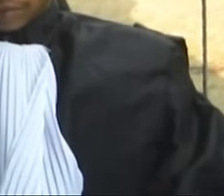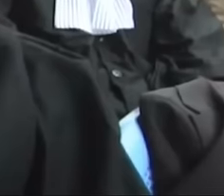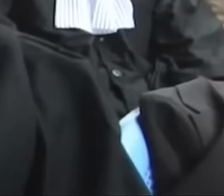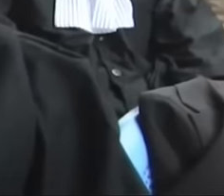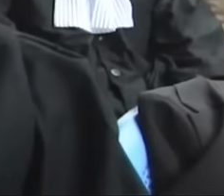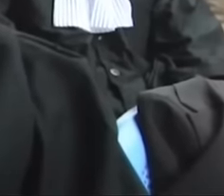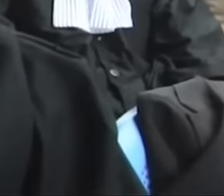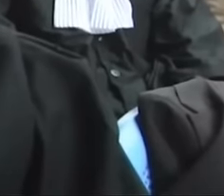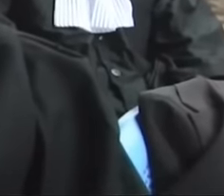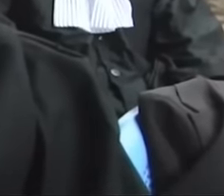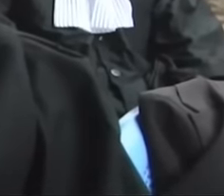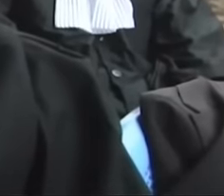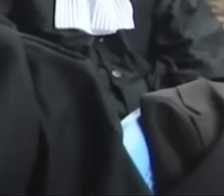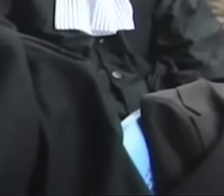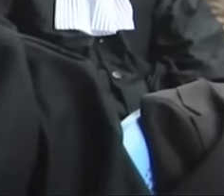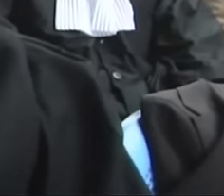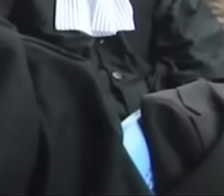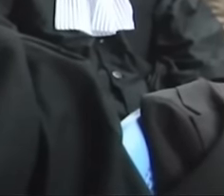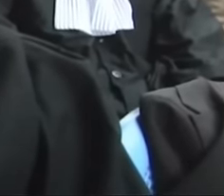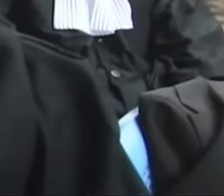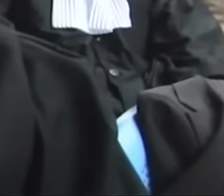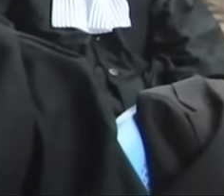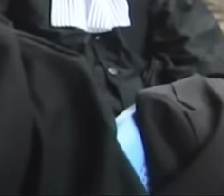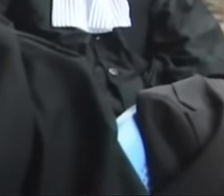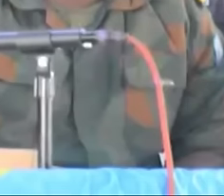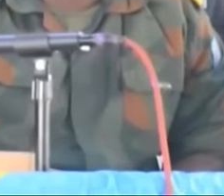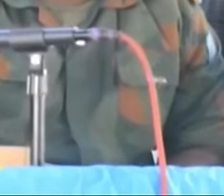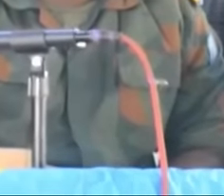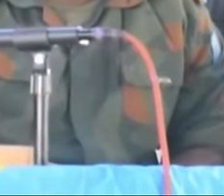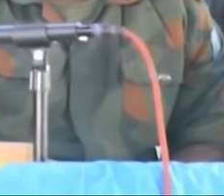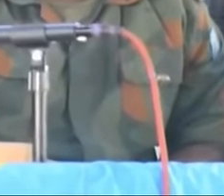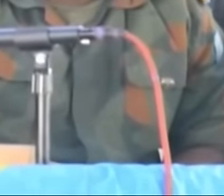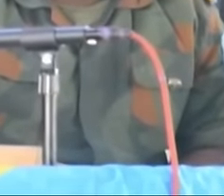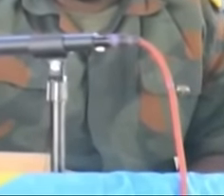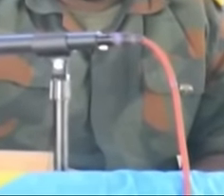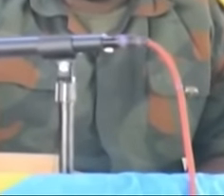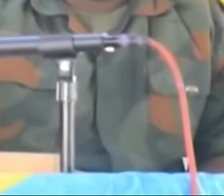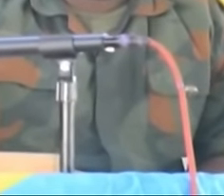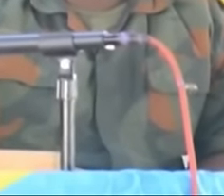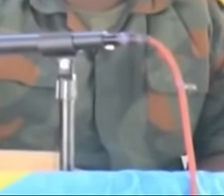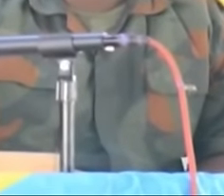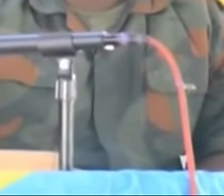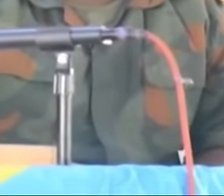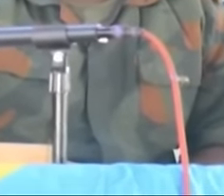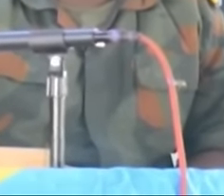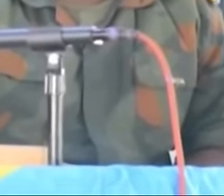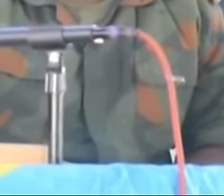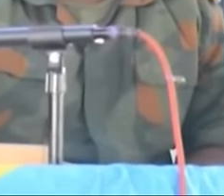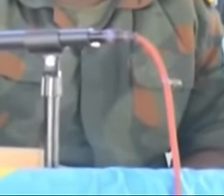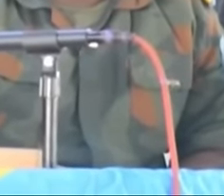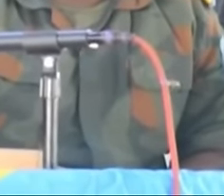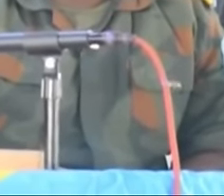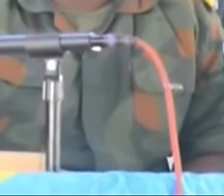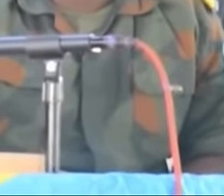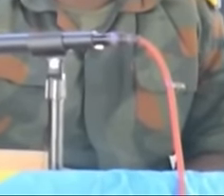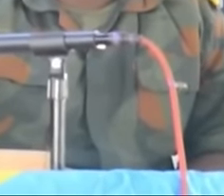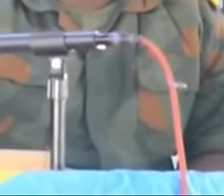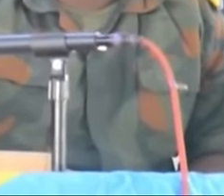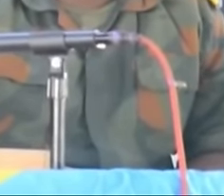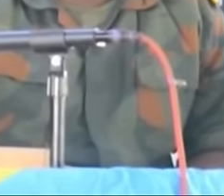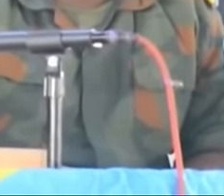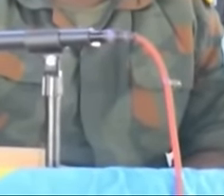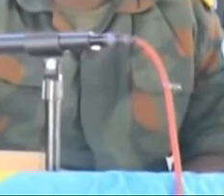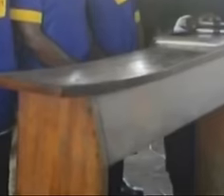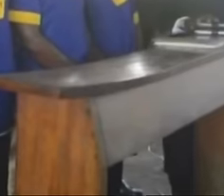électorale nationale indépendante. Comme de tradition, les arrêts étaient suffisamment motivés. Plus de 200 pages qui rappellent la compétence de la